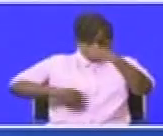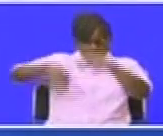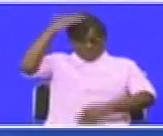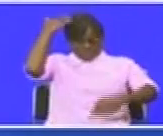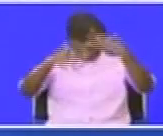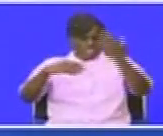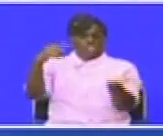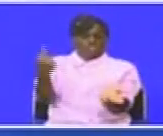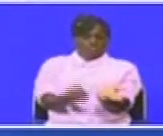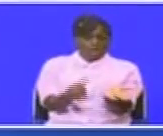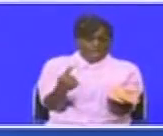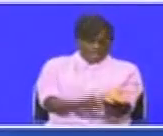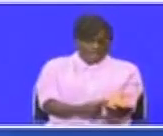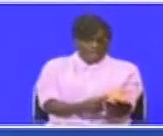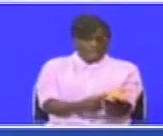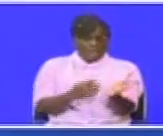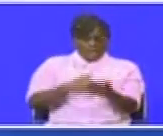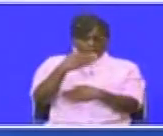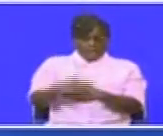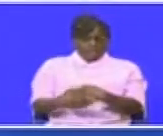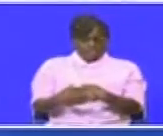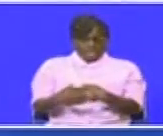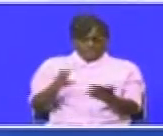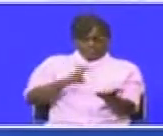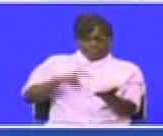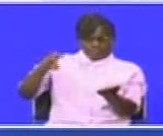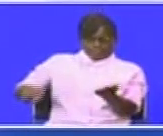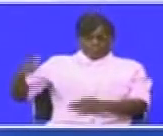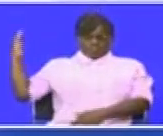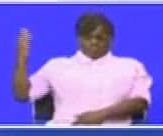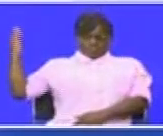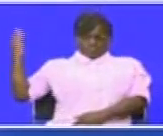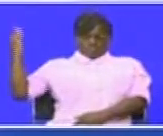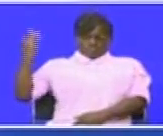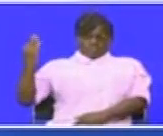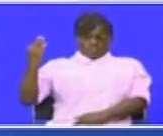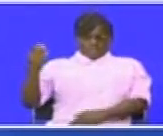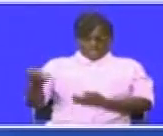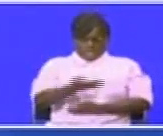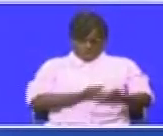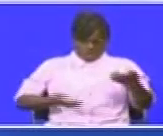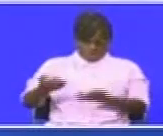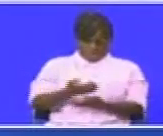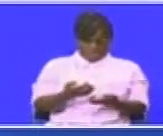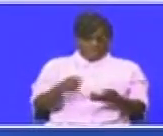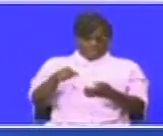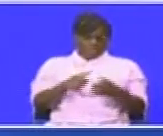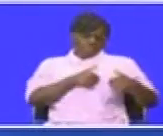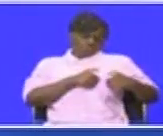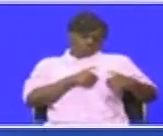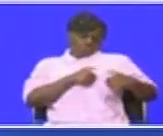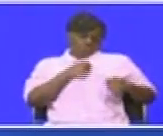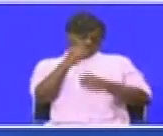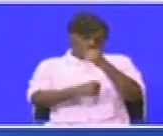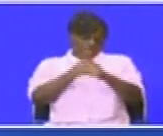kikuu cha Makerere nchini Uganda baada ya kujiuzulu kama mhadhiri katika masomo ya kiuchumi. Wakachumbiana na Kibaki